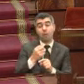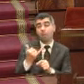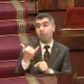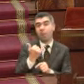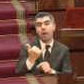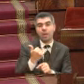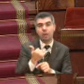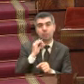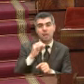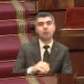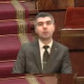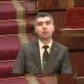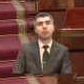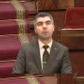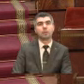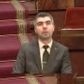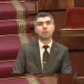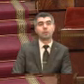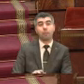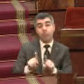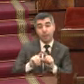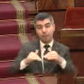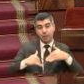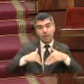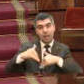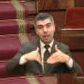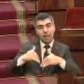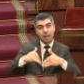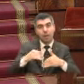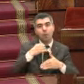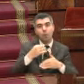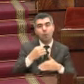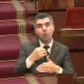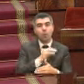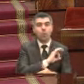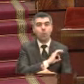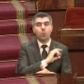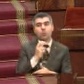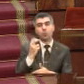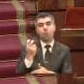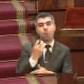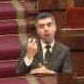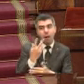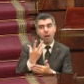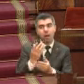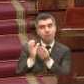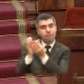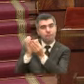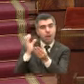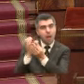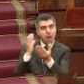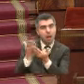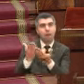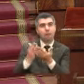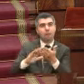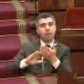هاد الساكنة هذه. هاد الطريق هذه كتشجع السياحة الداخلية، مجموعة ديال الحافلات، مجموعة ديال